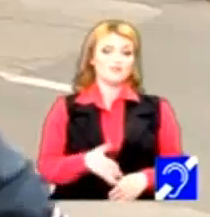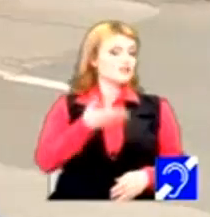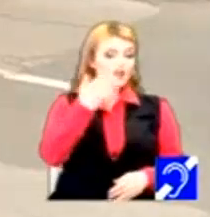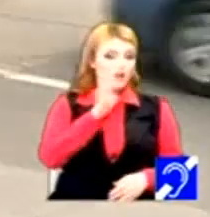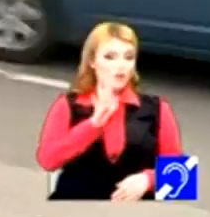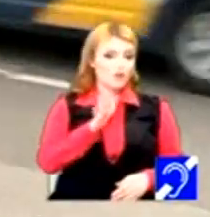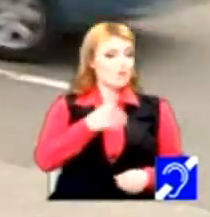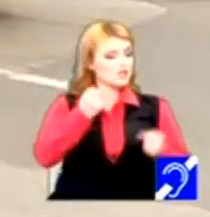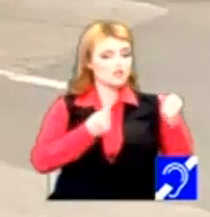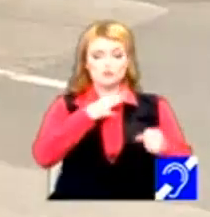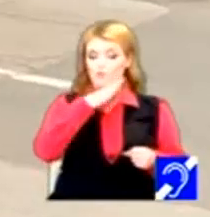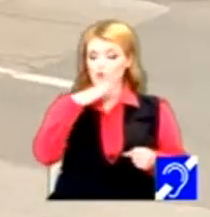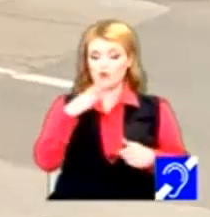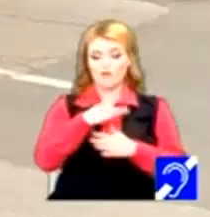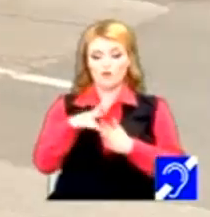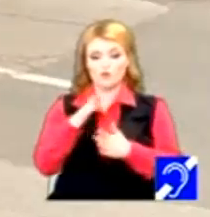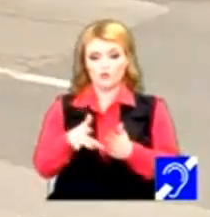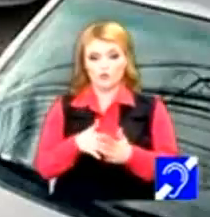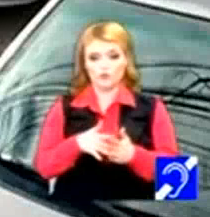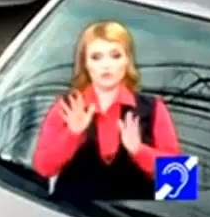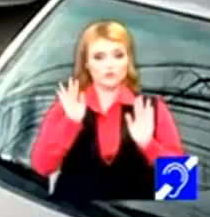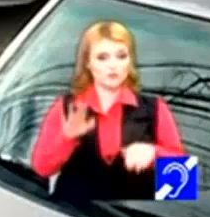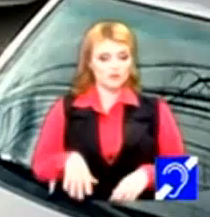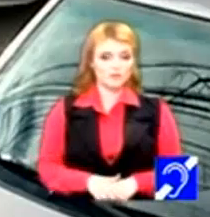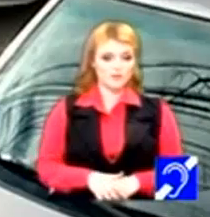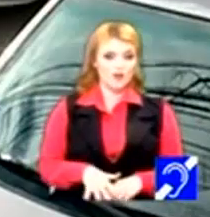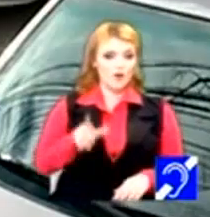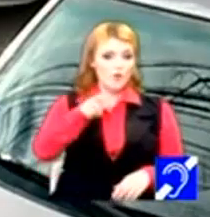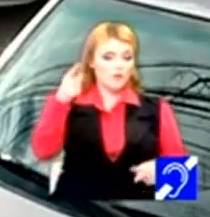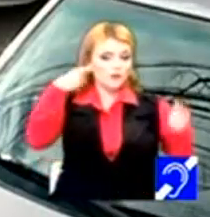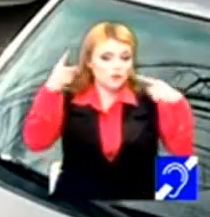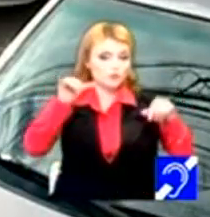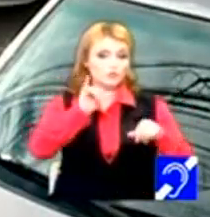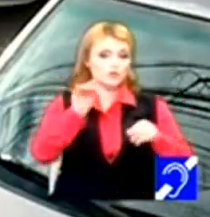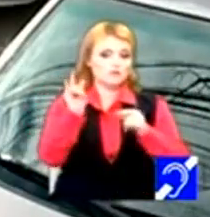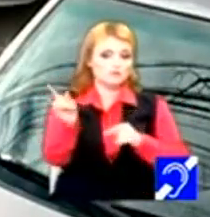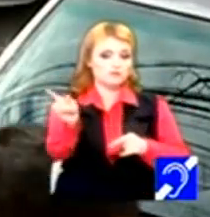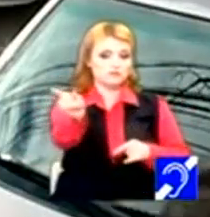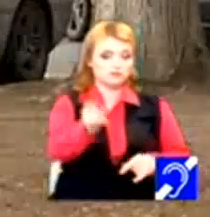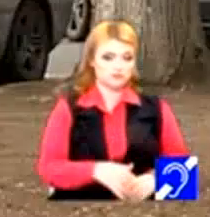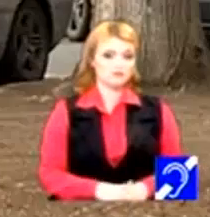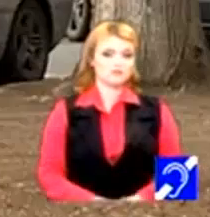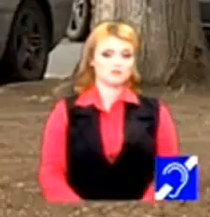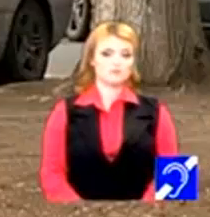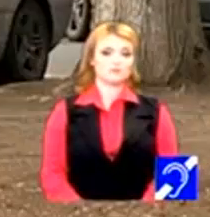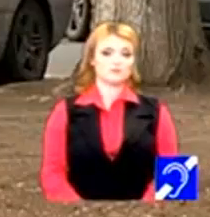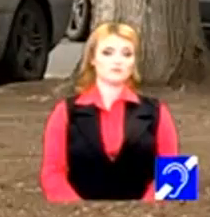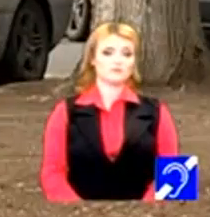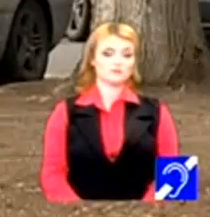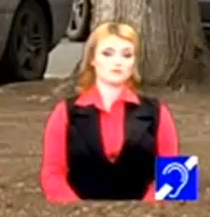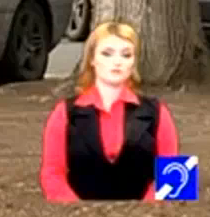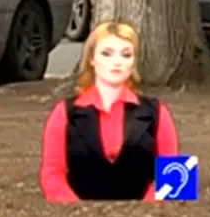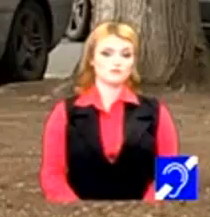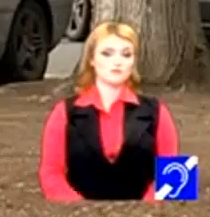Mașini oricum sunt prea multe în oraș, asta e o statistică deja cunoscută. Oamenii improvizează, a noi inginerii națiunea e învățat să improvizeze și asta e